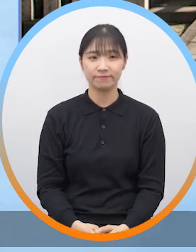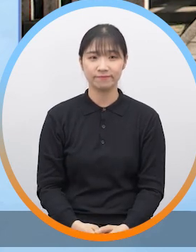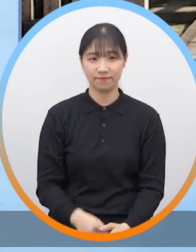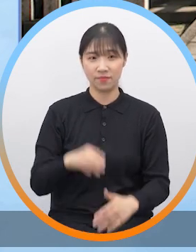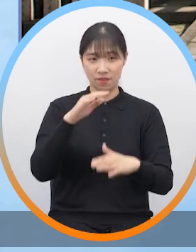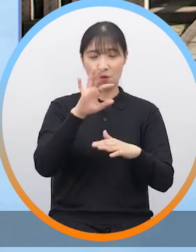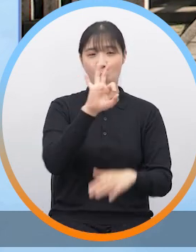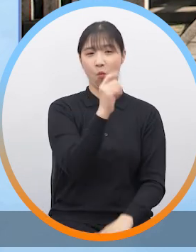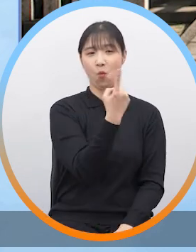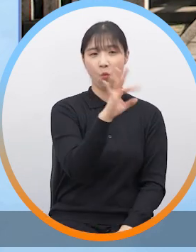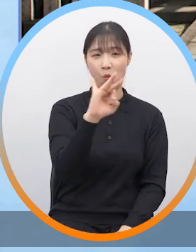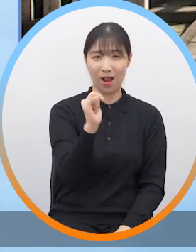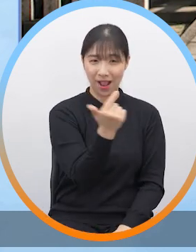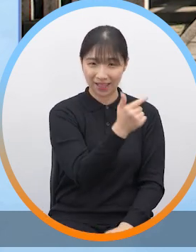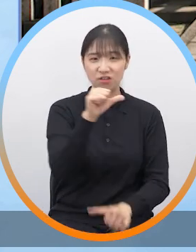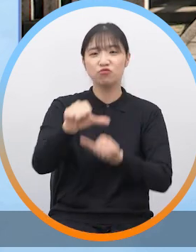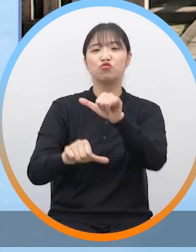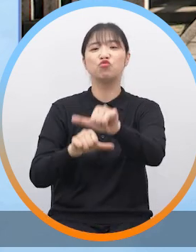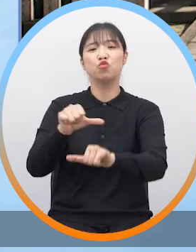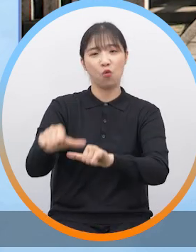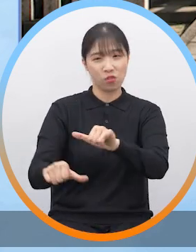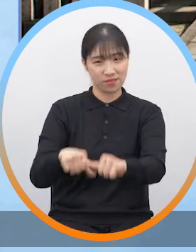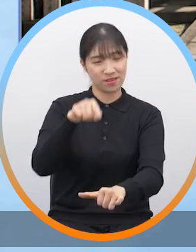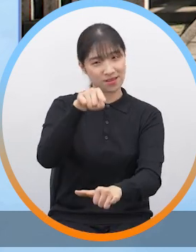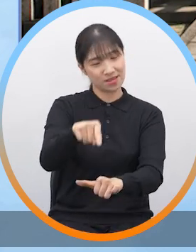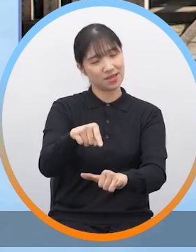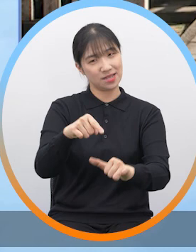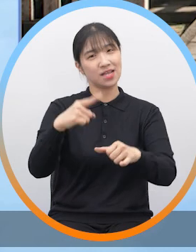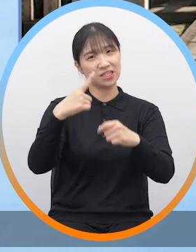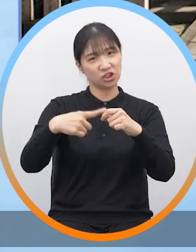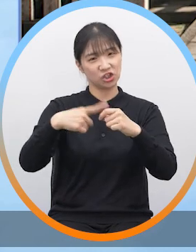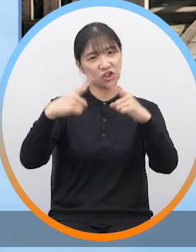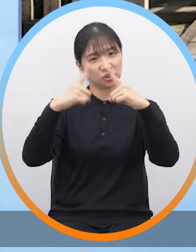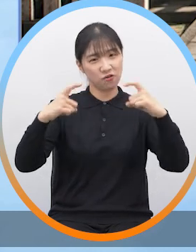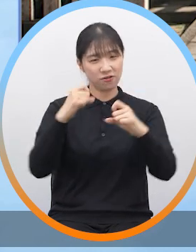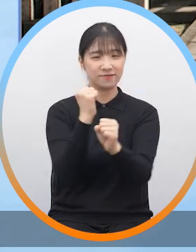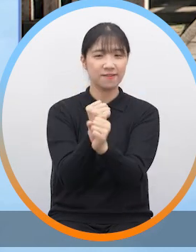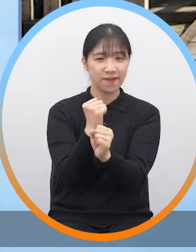왕인의 후손들이 이곳에다가 절을 지었다. 이렇게 지금